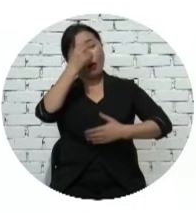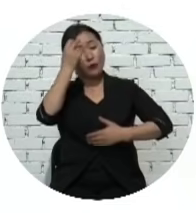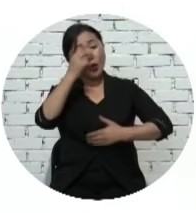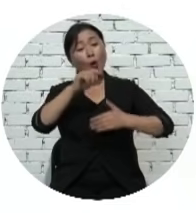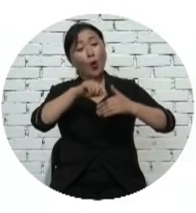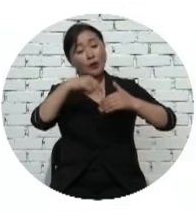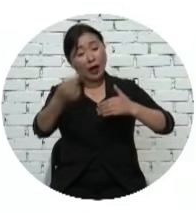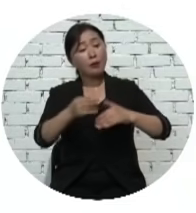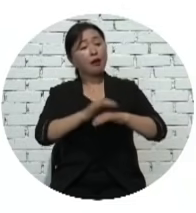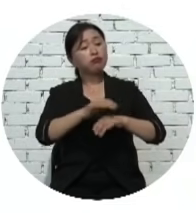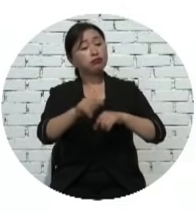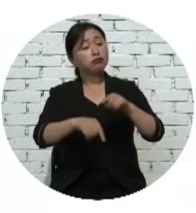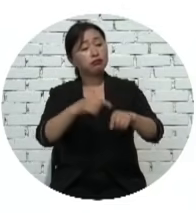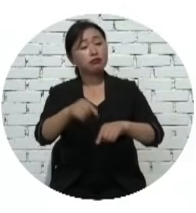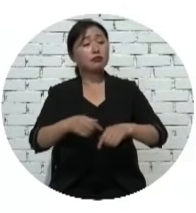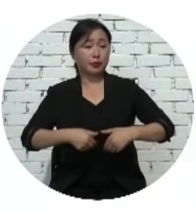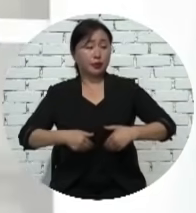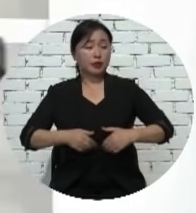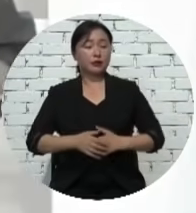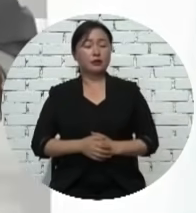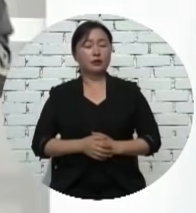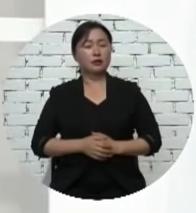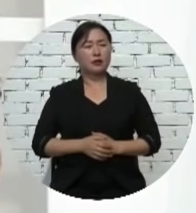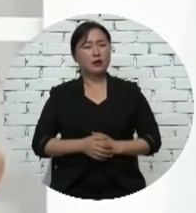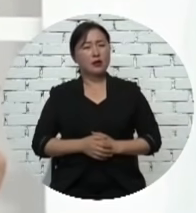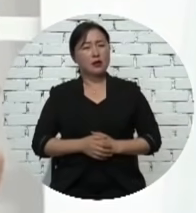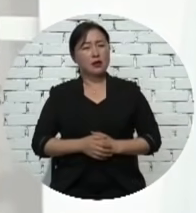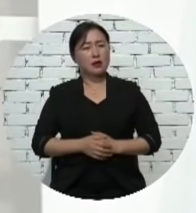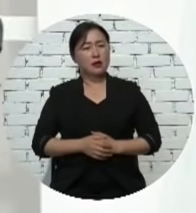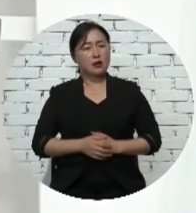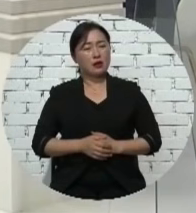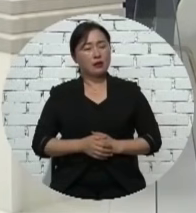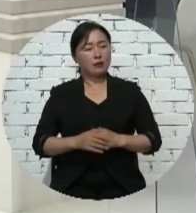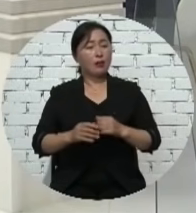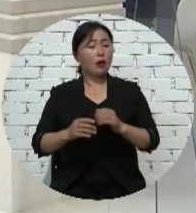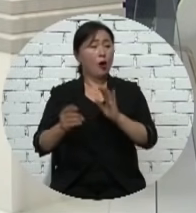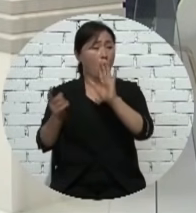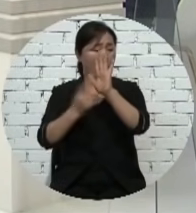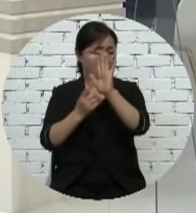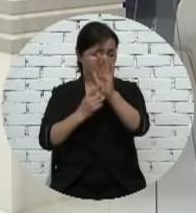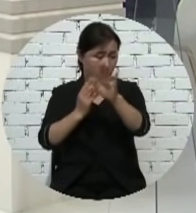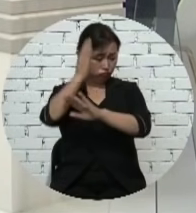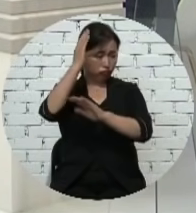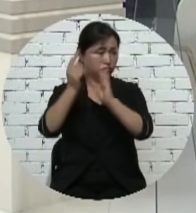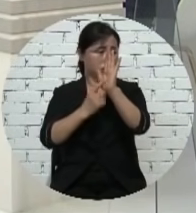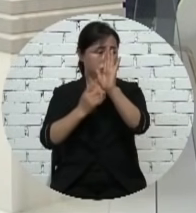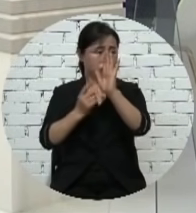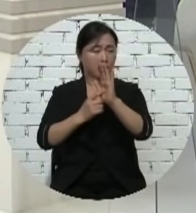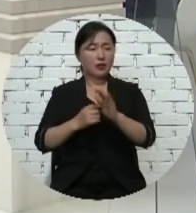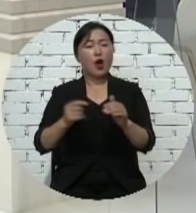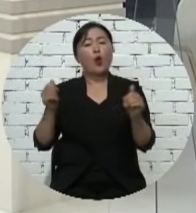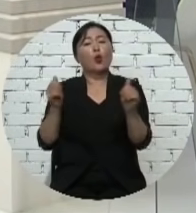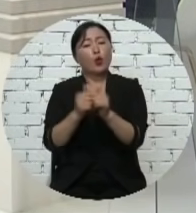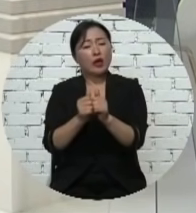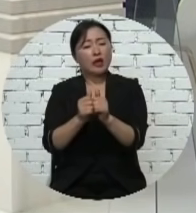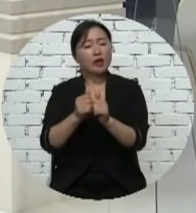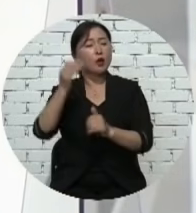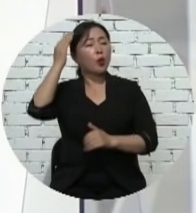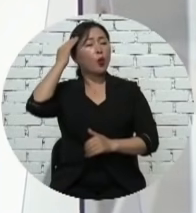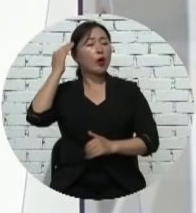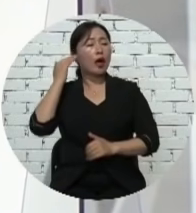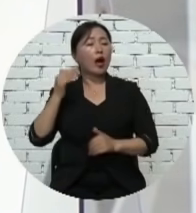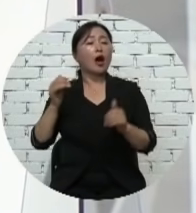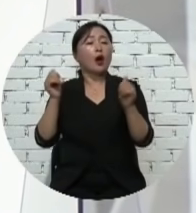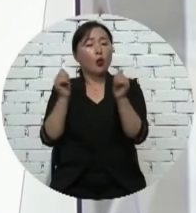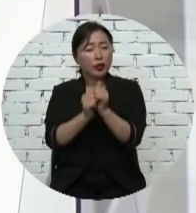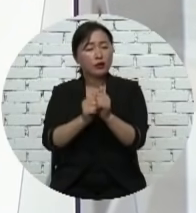거죠. 네, 그러면 선도덕적 관점에서도 거의 과장 광고인데 예. 정책 중에 위드 코리아나 위드 네. 코로나 정책을 네네.